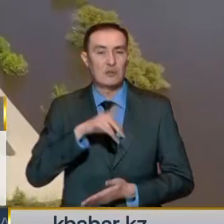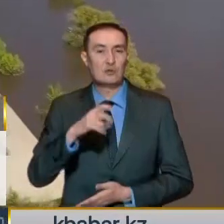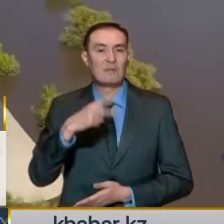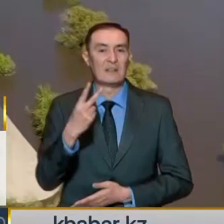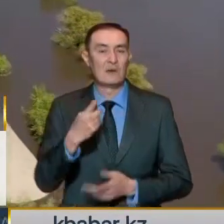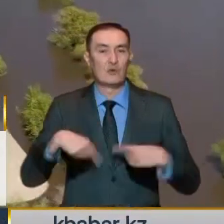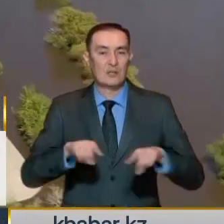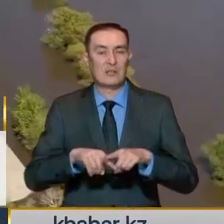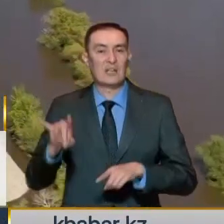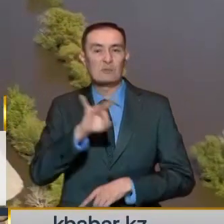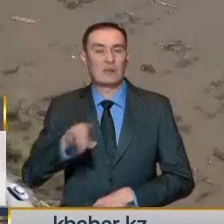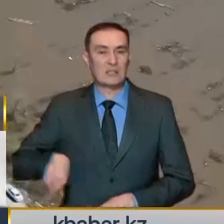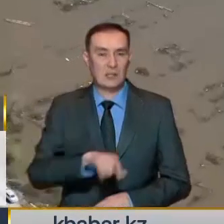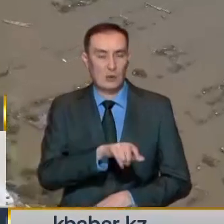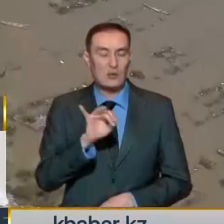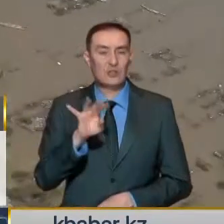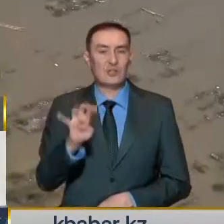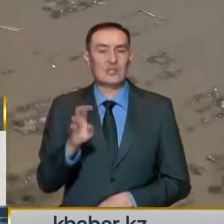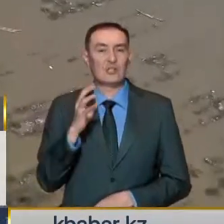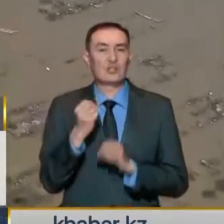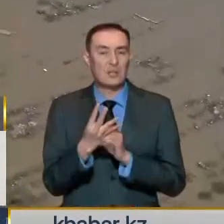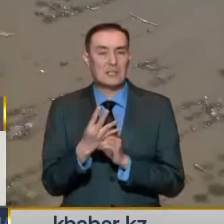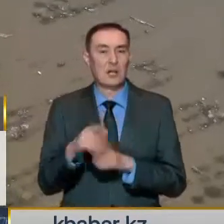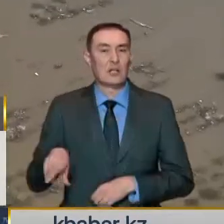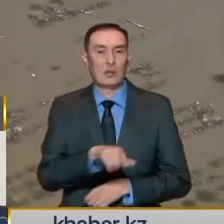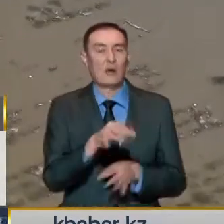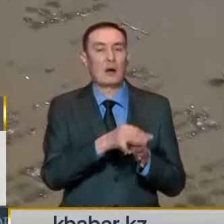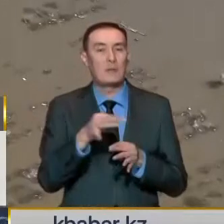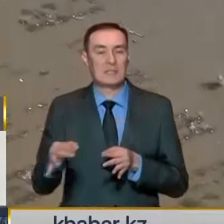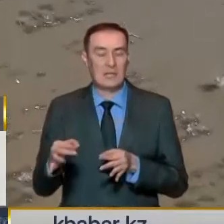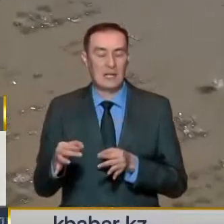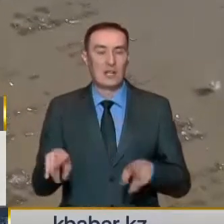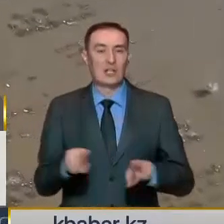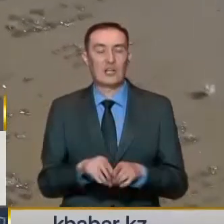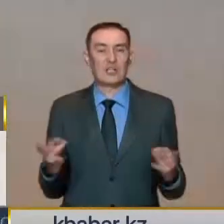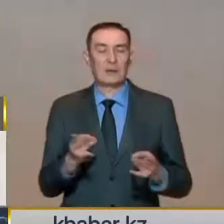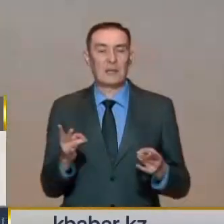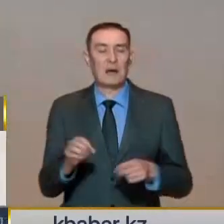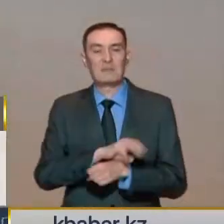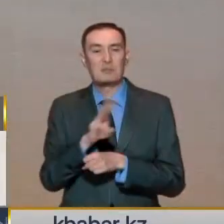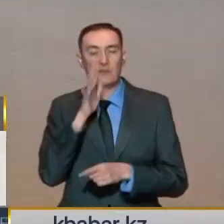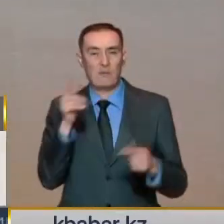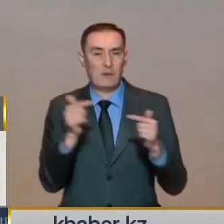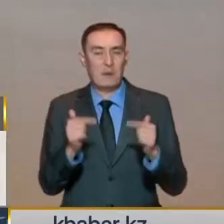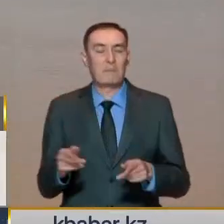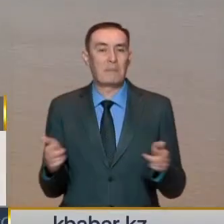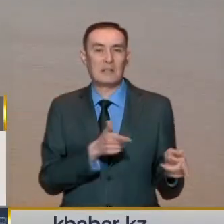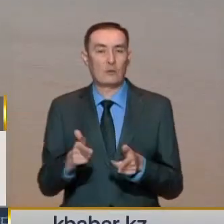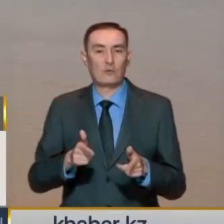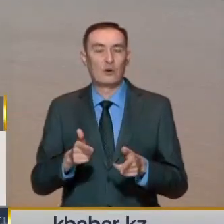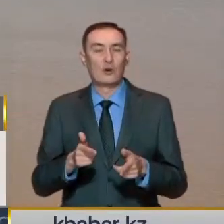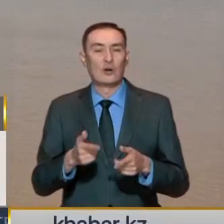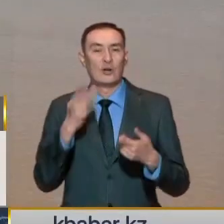122 участка на республиканских трассах и 414 на дорогах местного значения. Также необходимо обеспечить своевременную подготовку